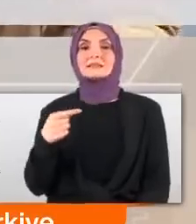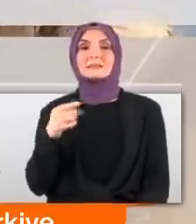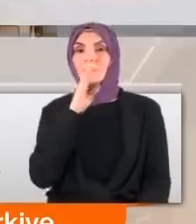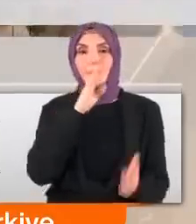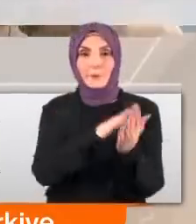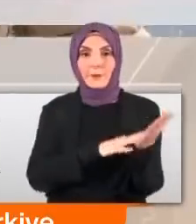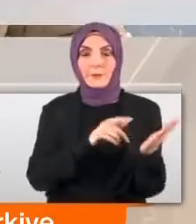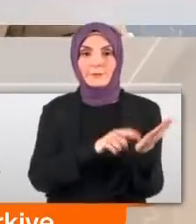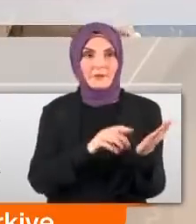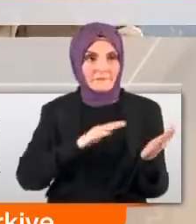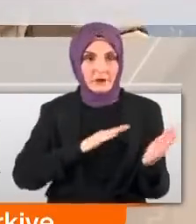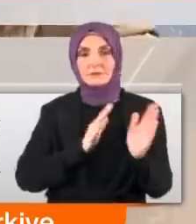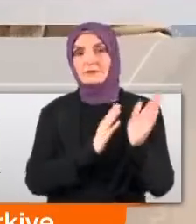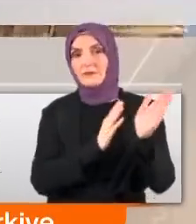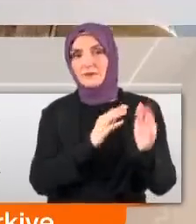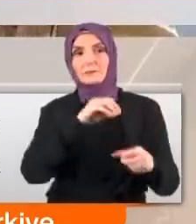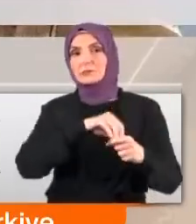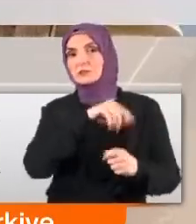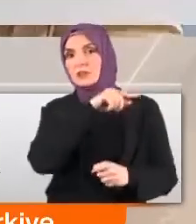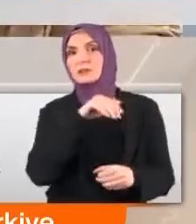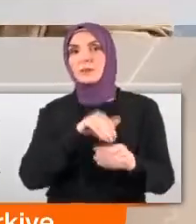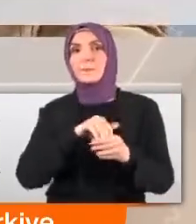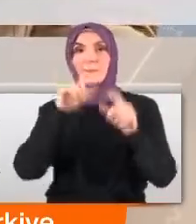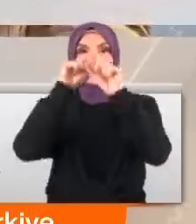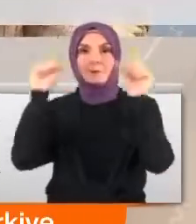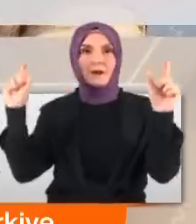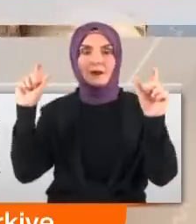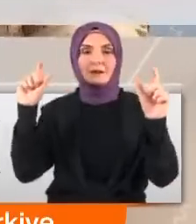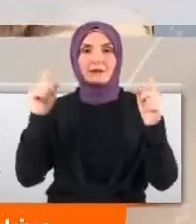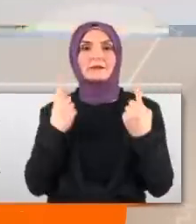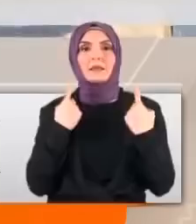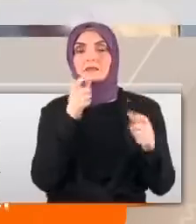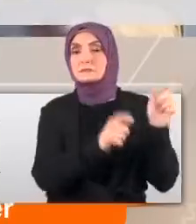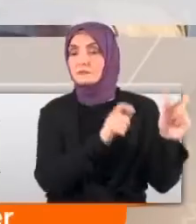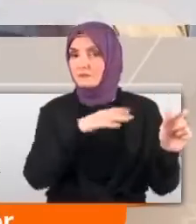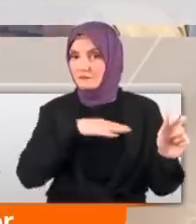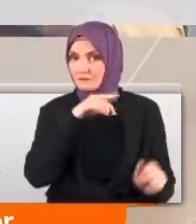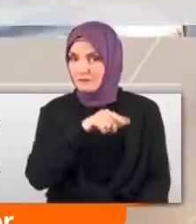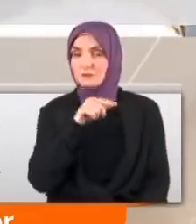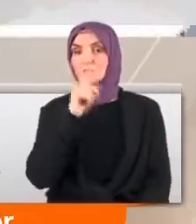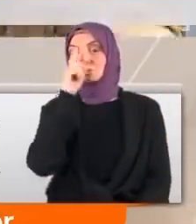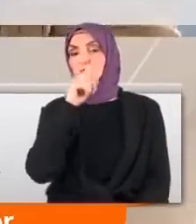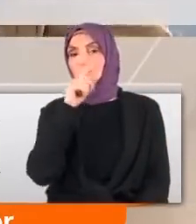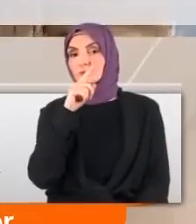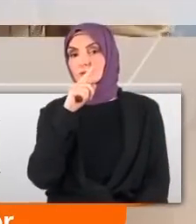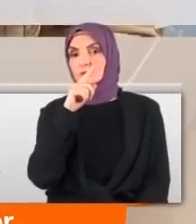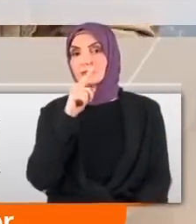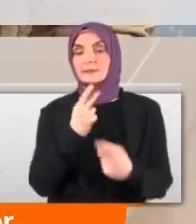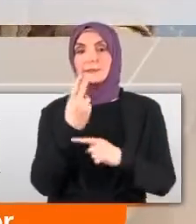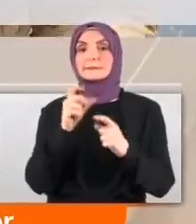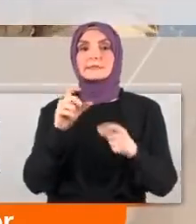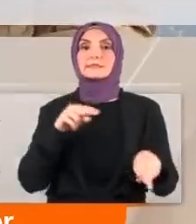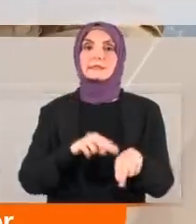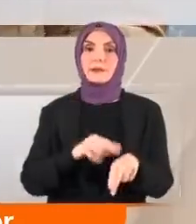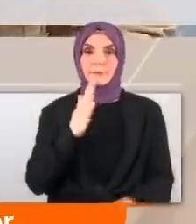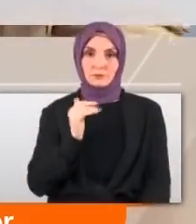ediyor. İçeride hala partiler var. Hala eksik belgeleri olan partiler var. Ve onlar için de Yüksek Seçim Kurulu 5 günlük bir süre verdi. 3